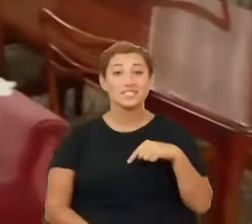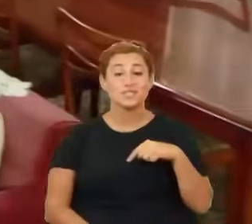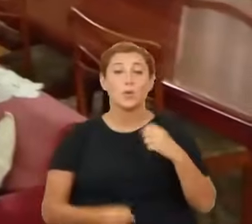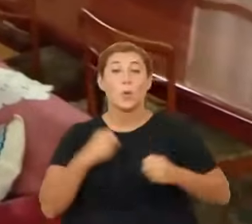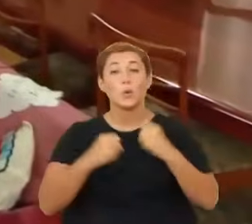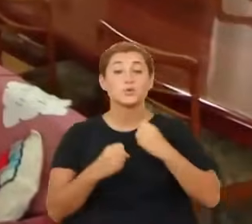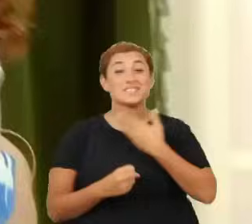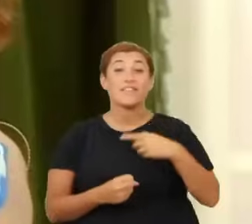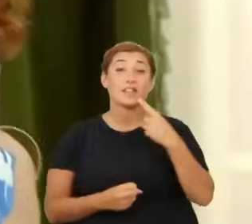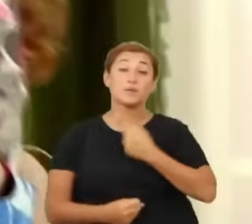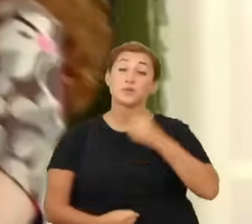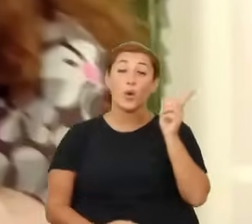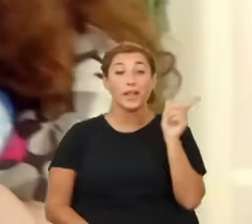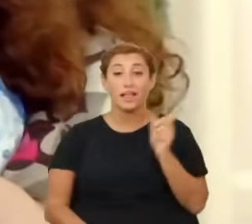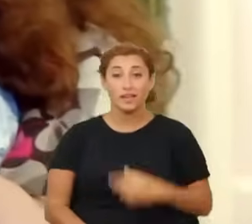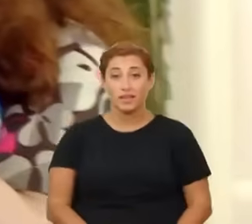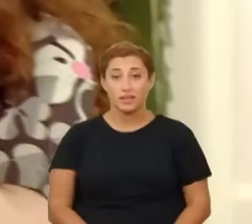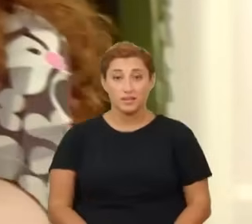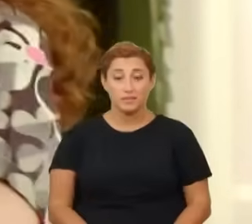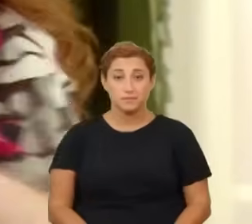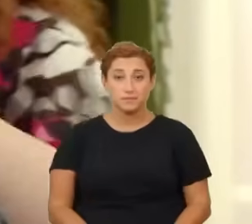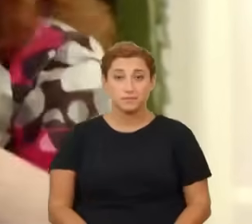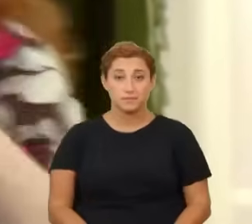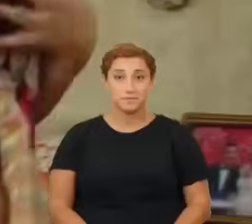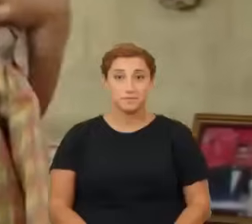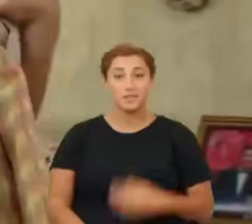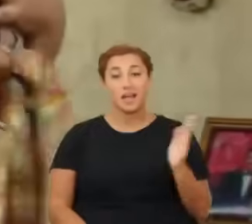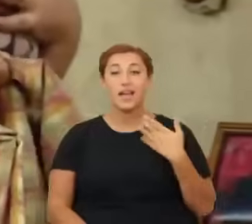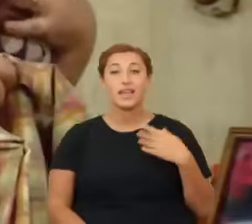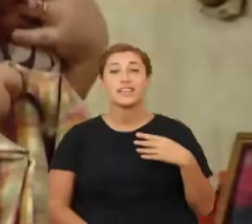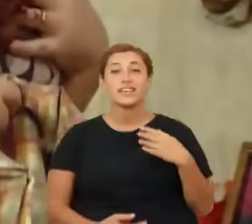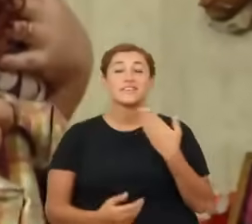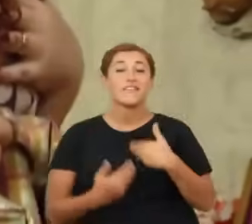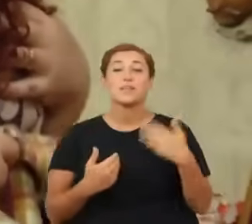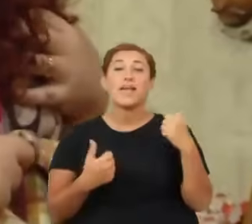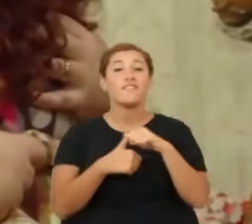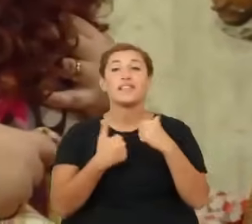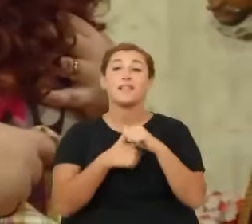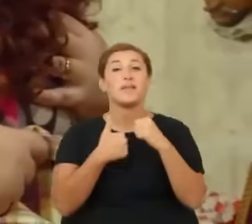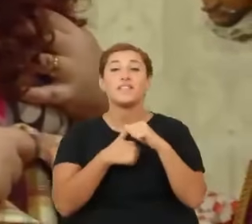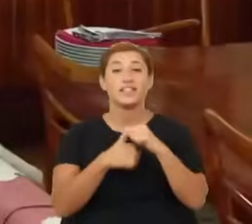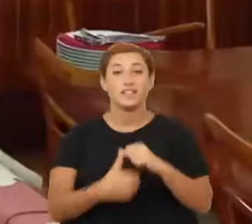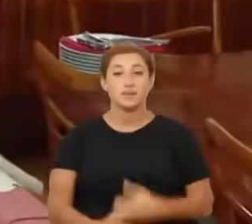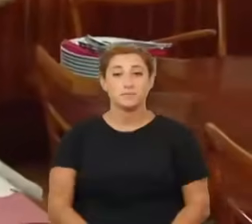Çok iyi olanlar da habersiz. Masayı hazırlarken Nazlı neşeyle koşup koynuna sarıldı.